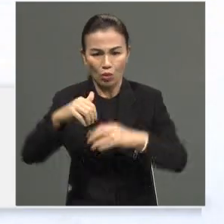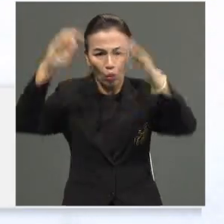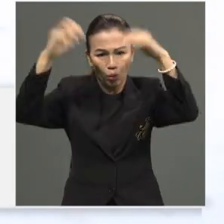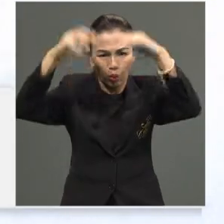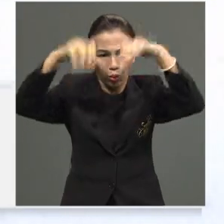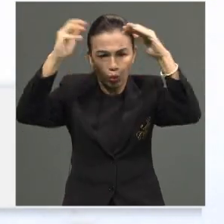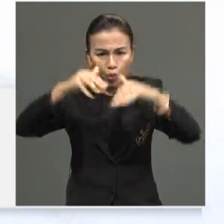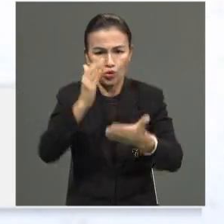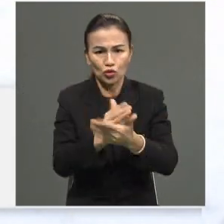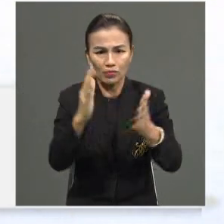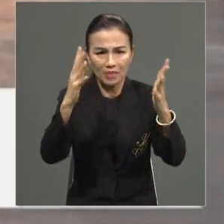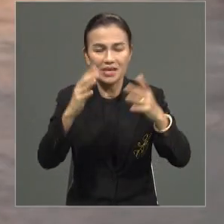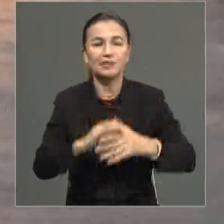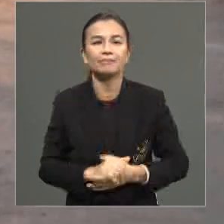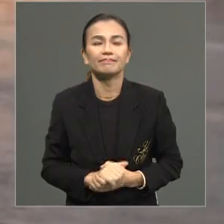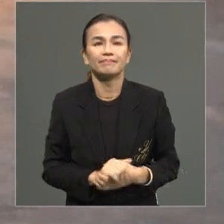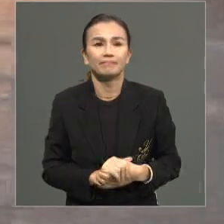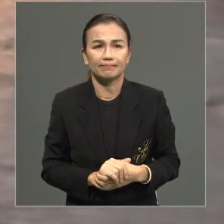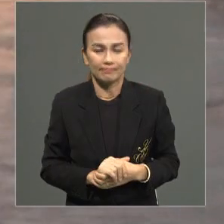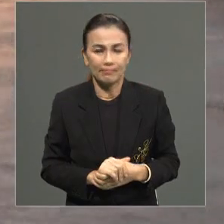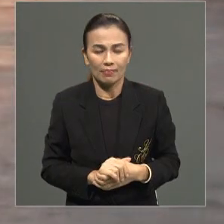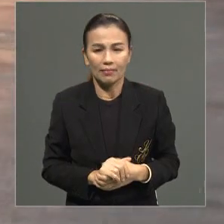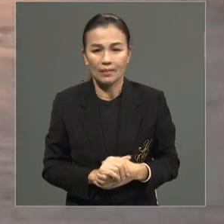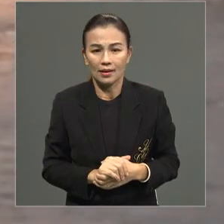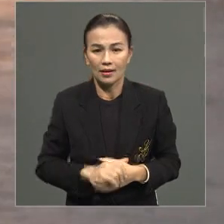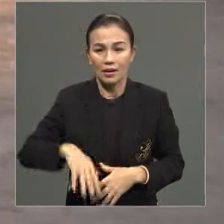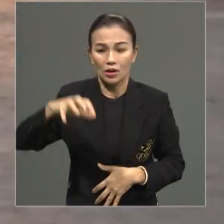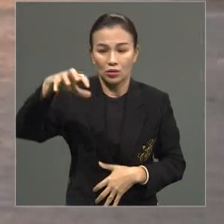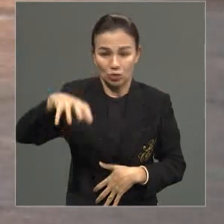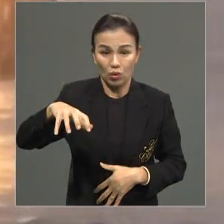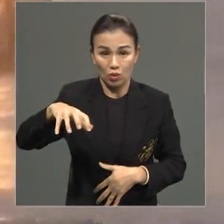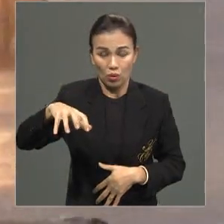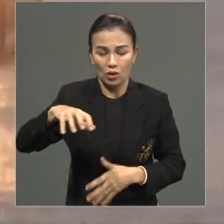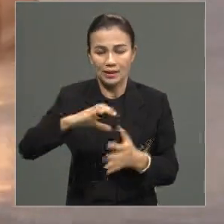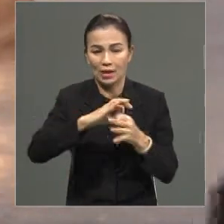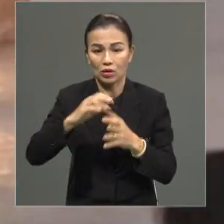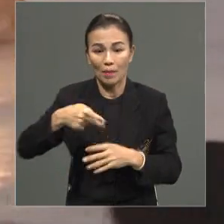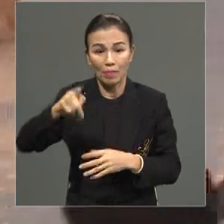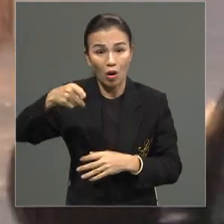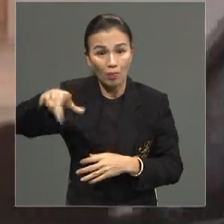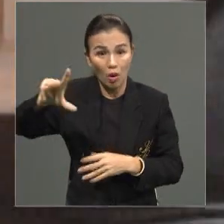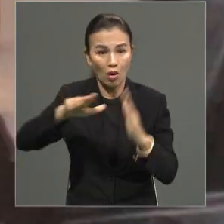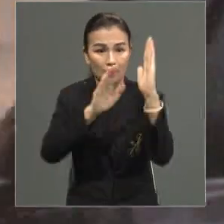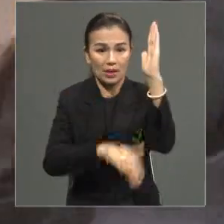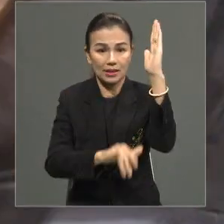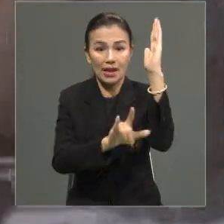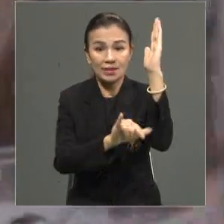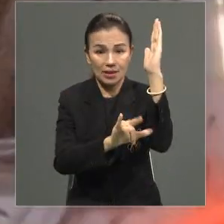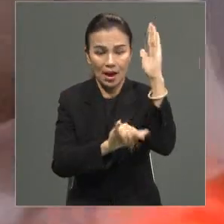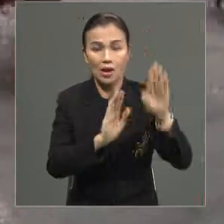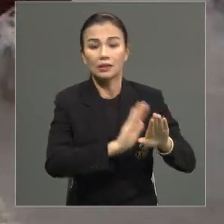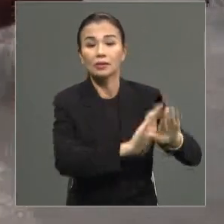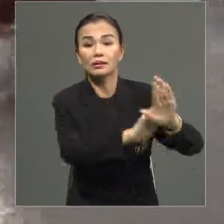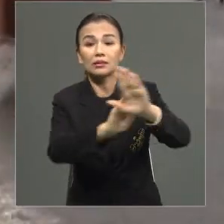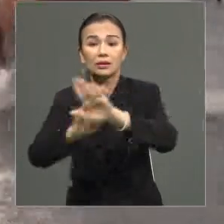แบบนี้ ทีนี้ในขณะที่ทางกองอำนวยการป้องกันและบรรเทาสาธารณภัยจังหวัดยะลานะครับแจ้งเตือนประ